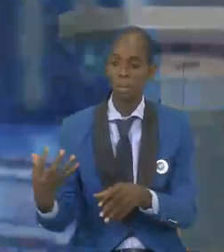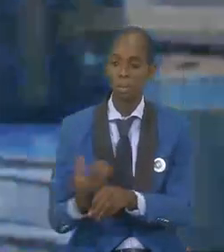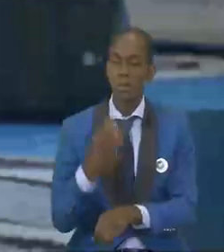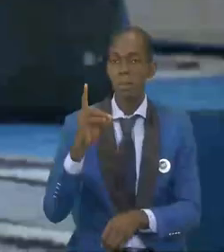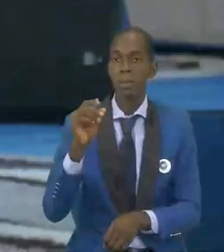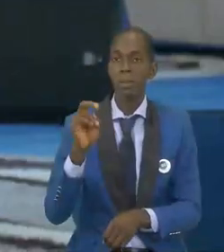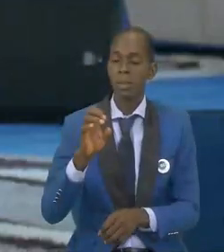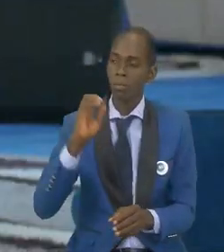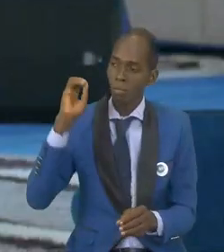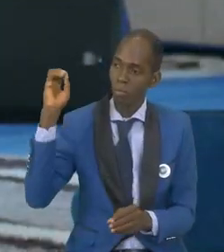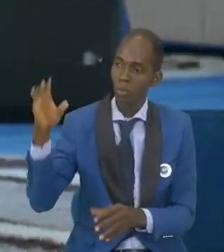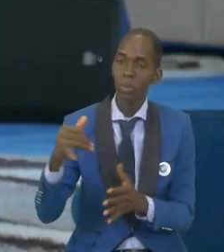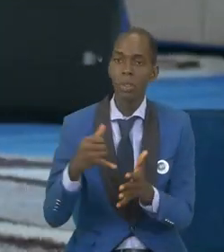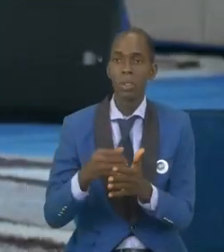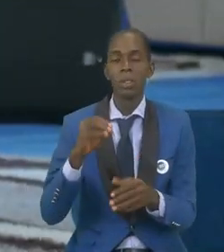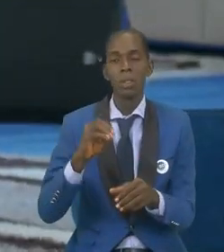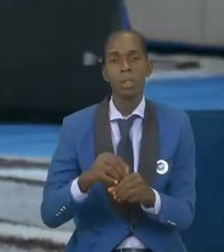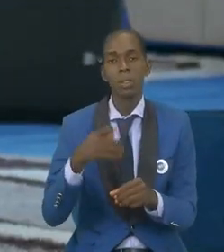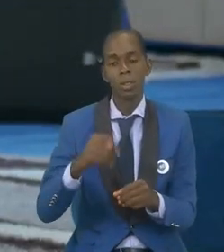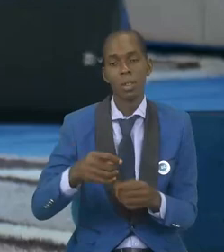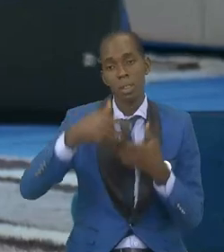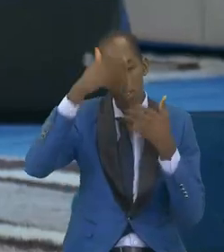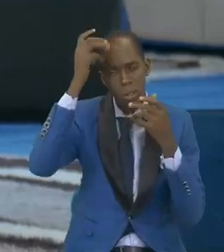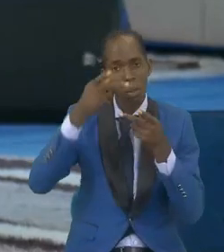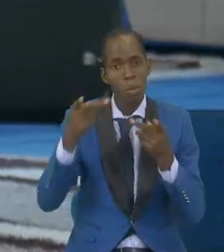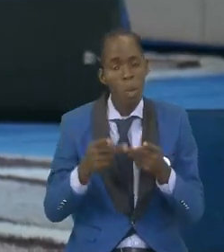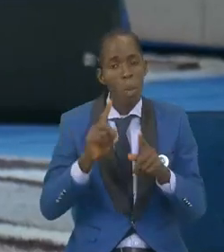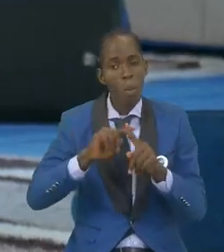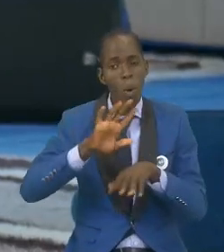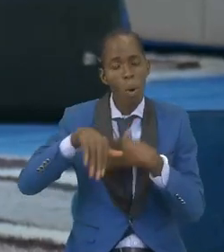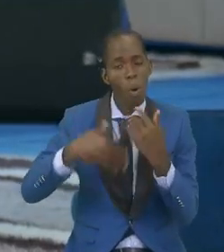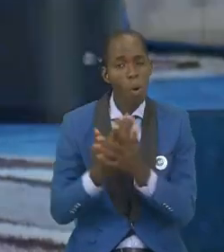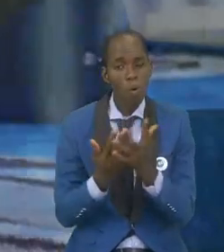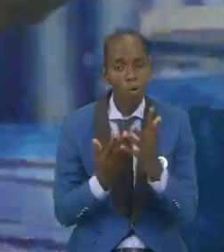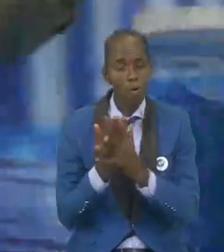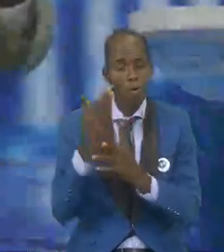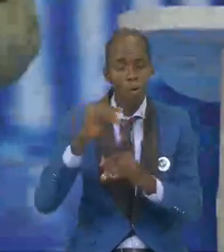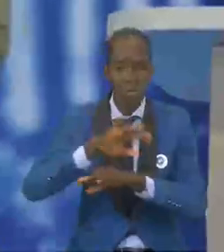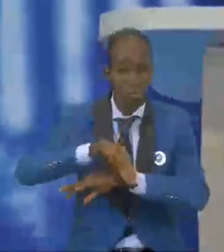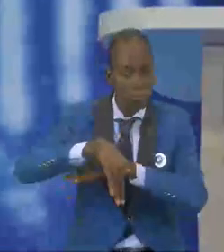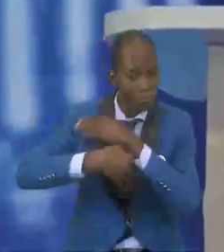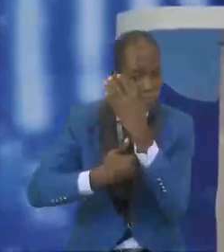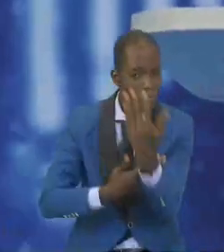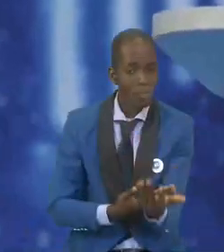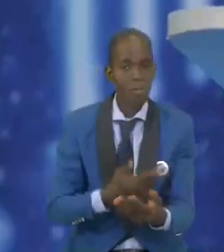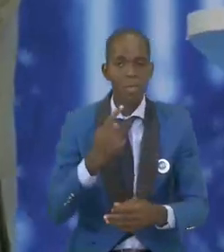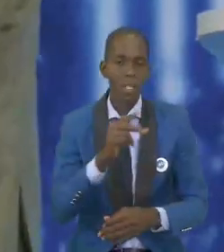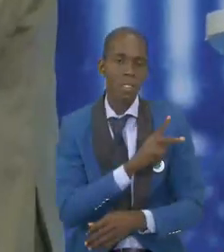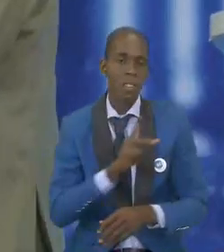Daniel dans la fosse au lion tout au long de la nuit il n'a pas pu dormir il